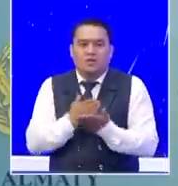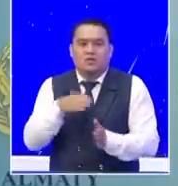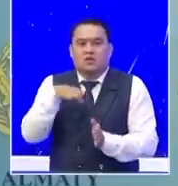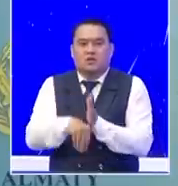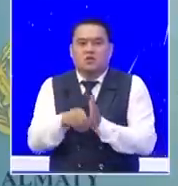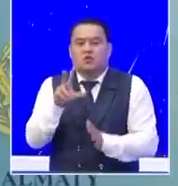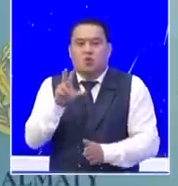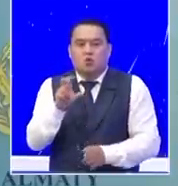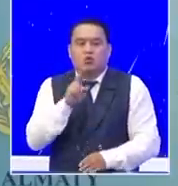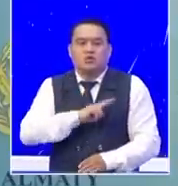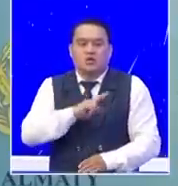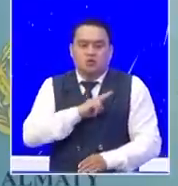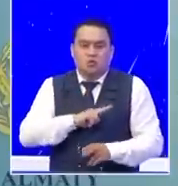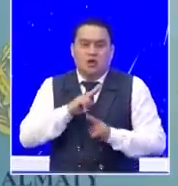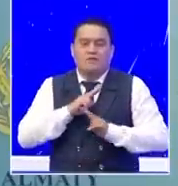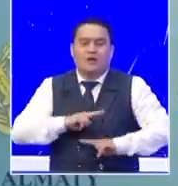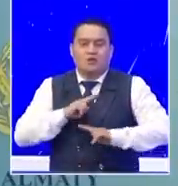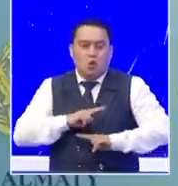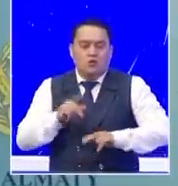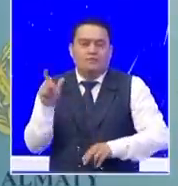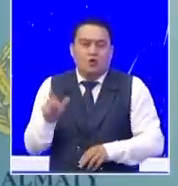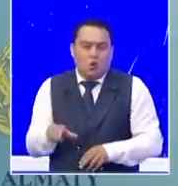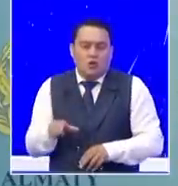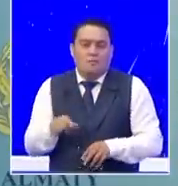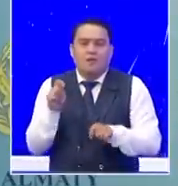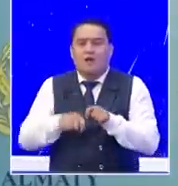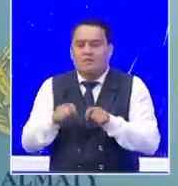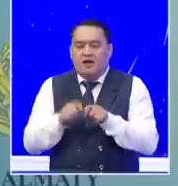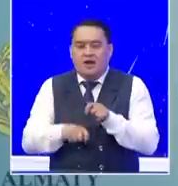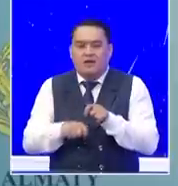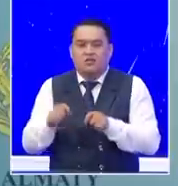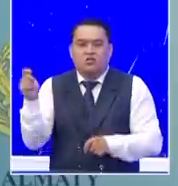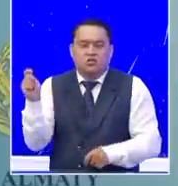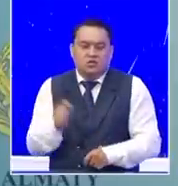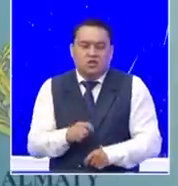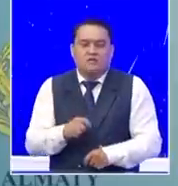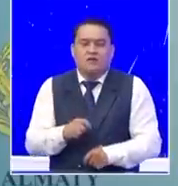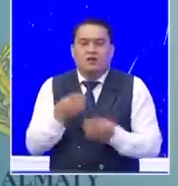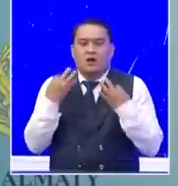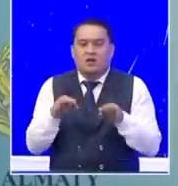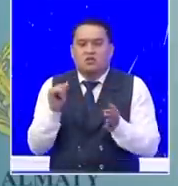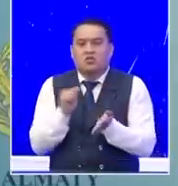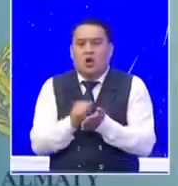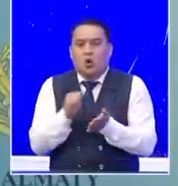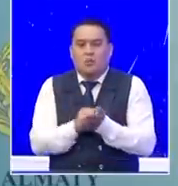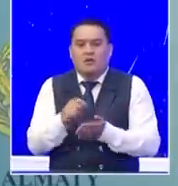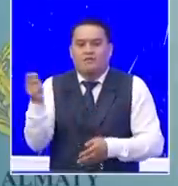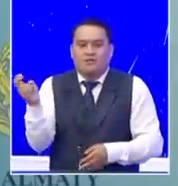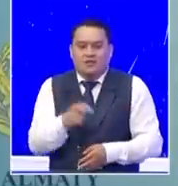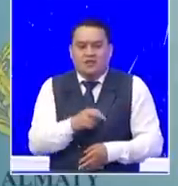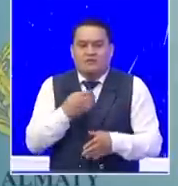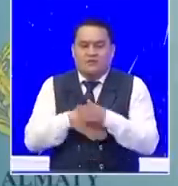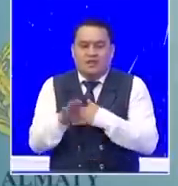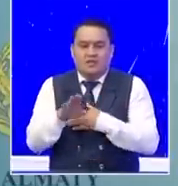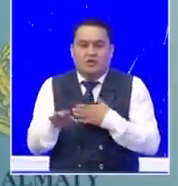свыше 300 сотрудников. На постах осуществляется проверка заезжающих граждан и разрешительные документы на въезд и